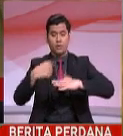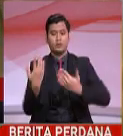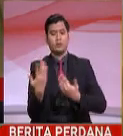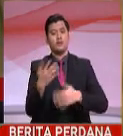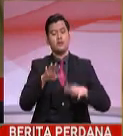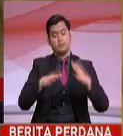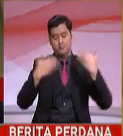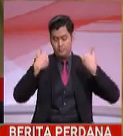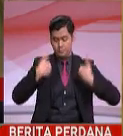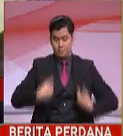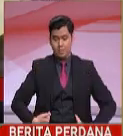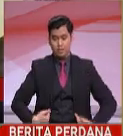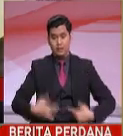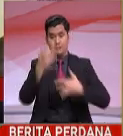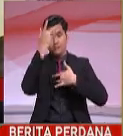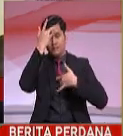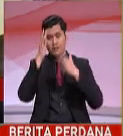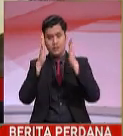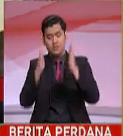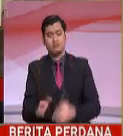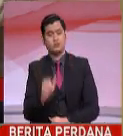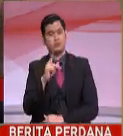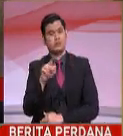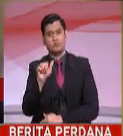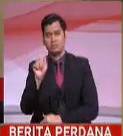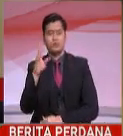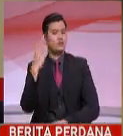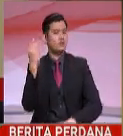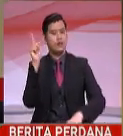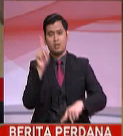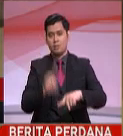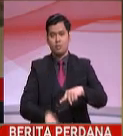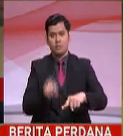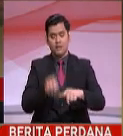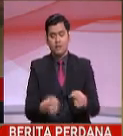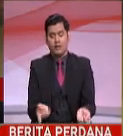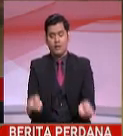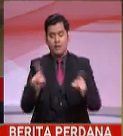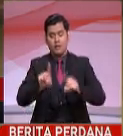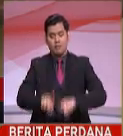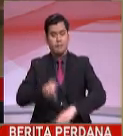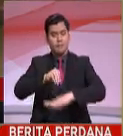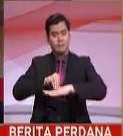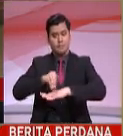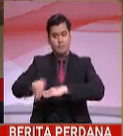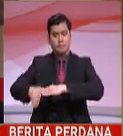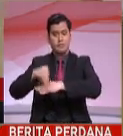atau badan pesakit kusta tidak boleh menyebabkan berlakunya jangkitan.